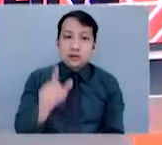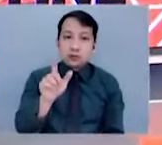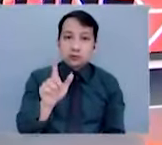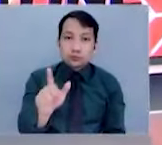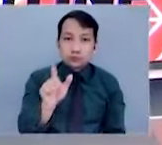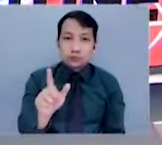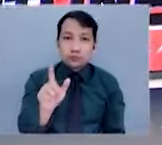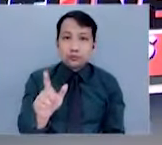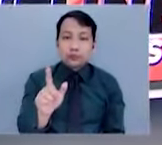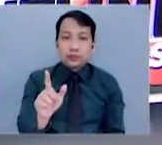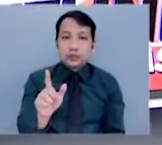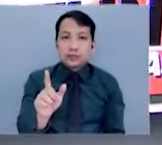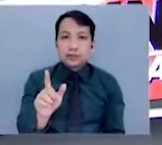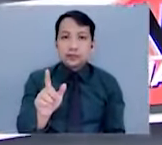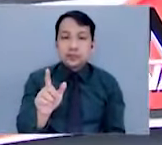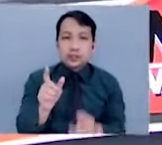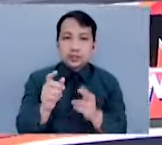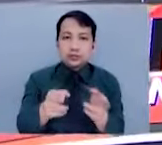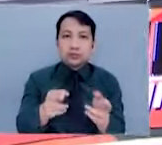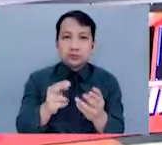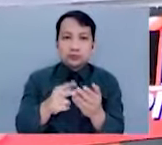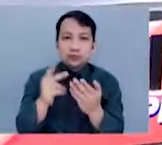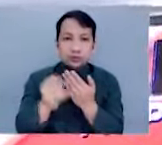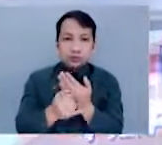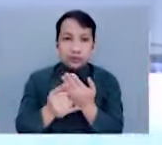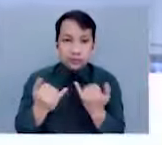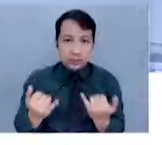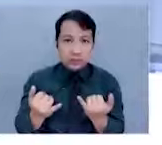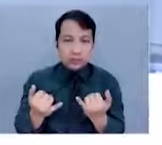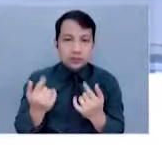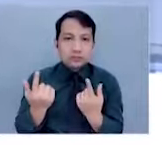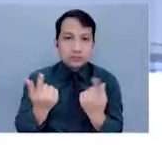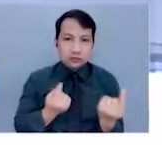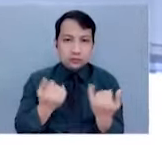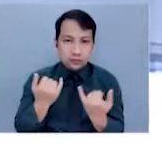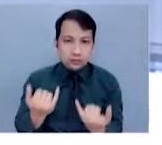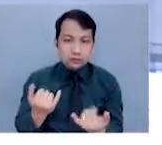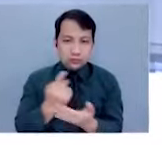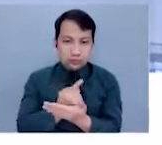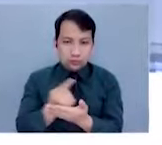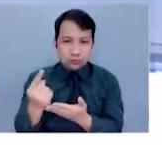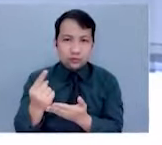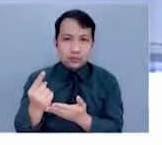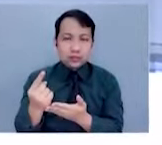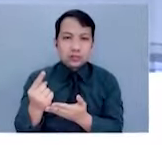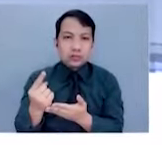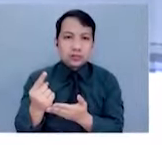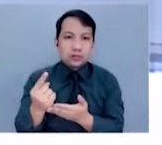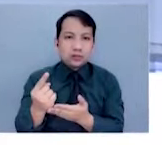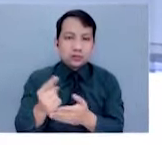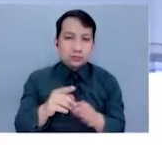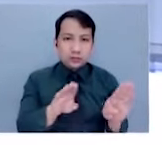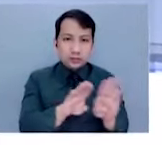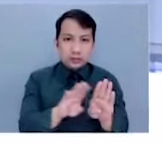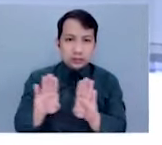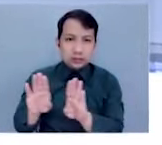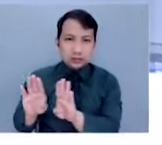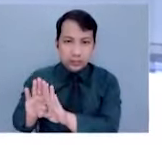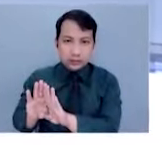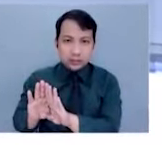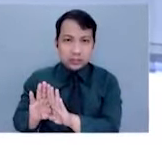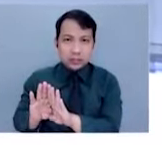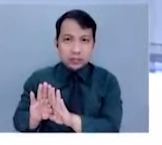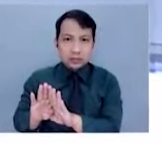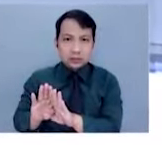fireworks ang ipatutupad ng MMDA ngayong Semana Santa. Dire-diretso ang mga gagawing pagsasaayos hanggang Abril